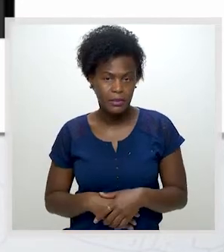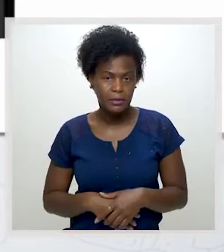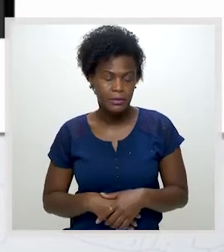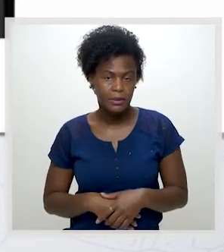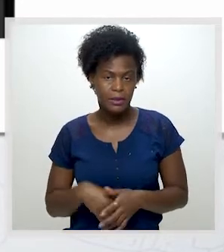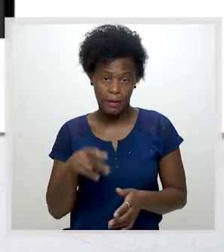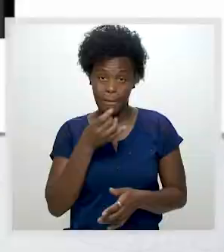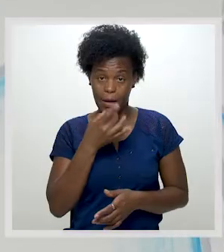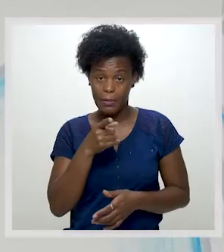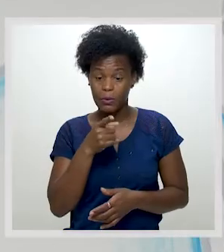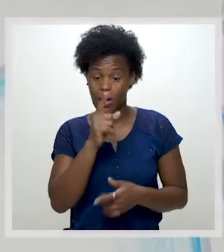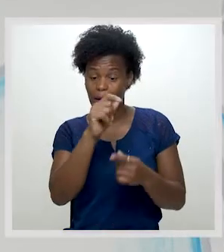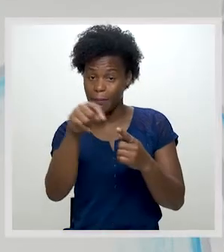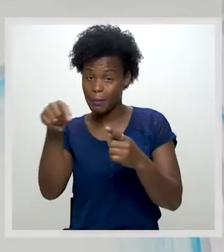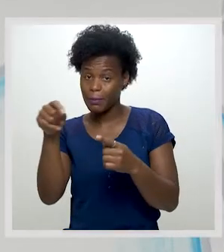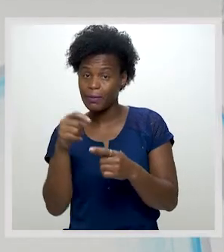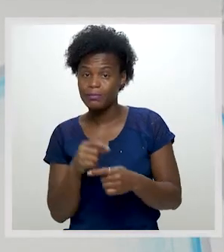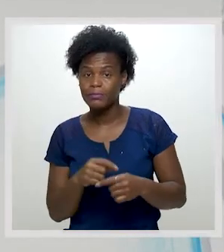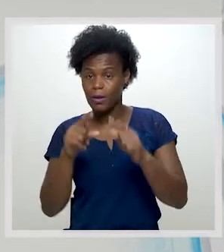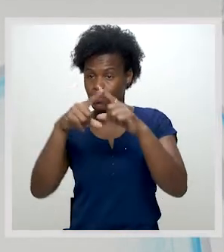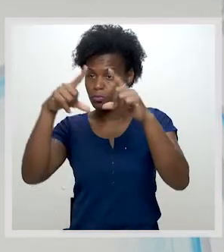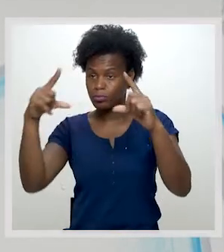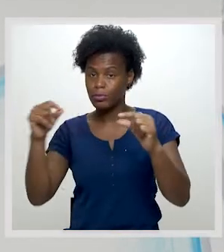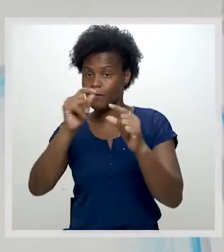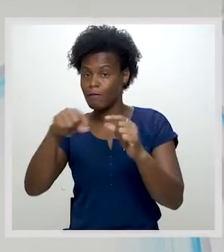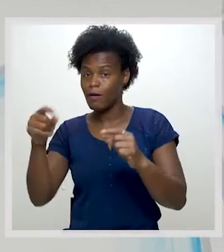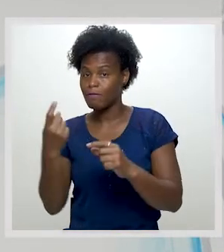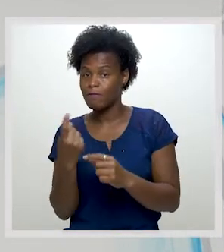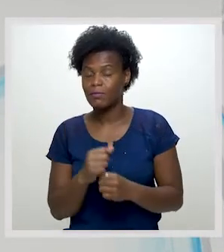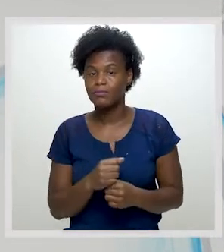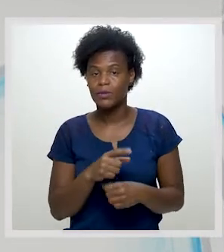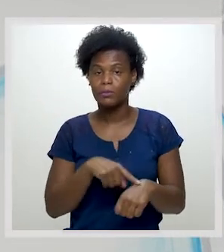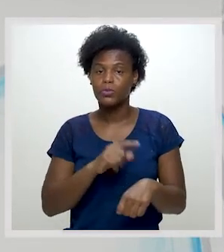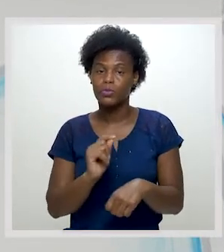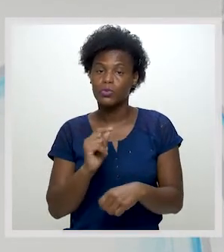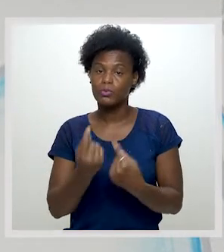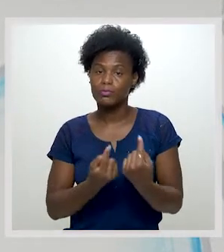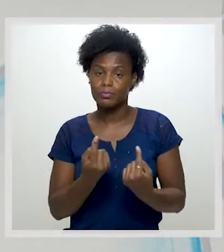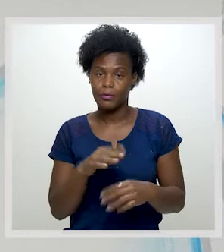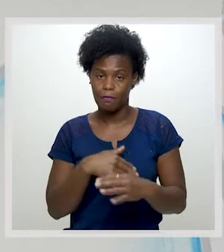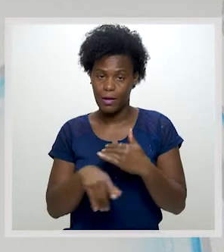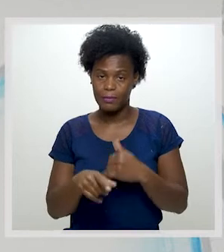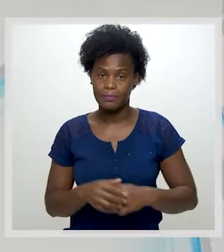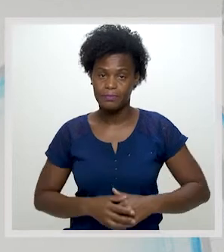D'accord? Cela te permettra de compléter tes panneaux. Je te laisse quelques minutes pour le faire.